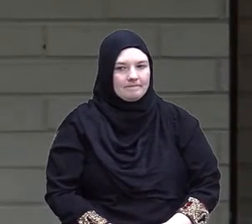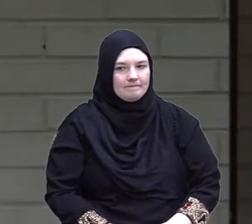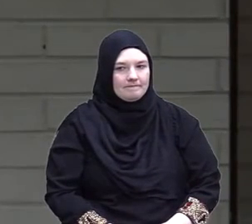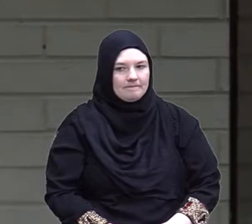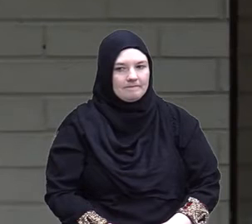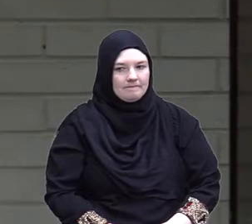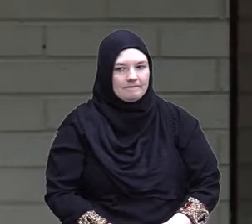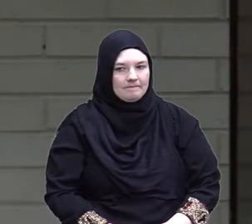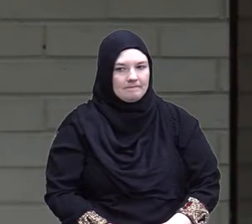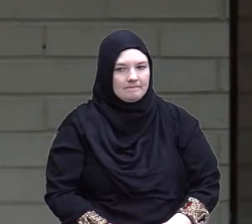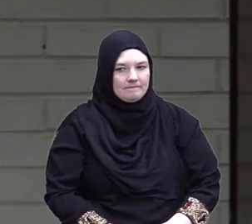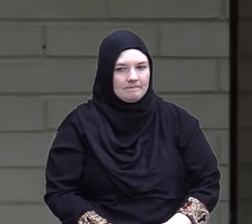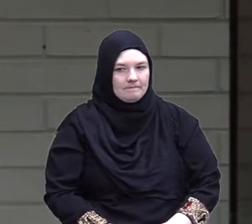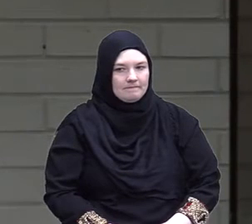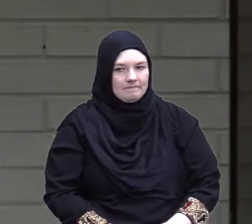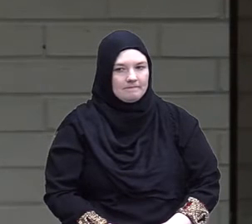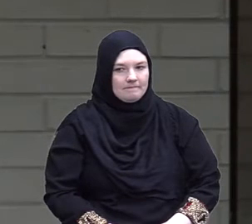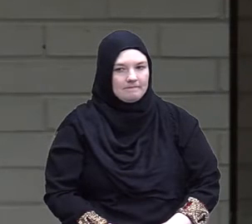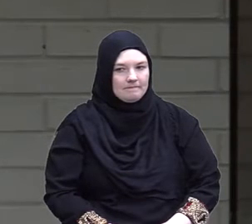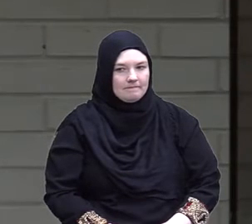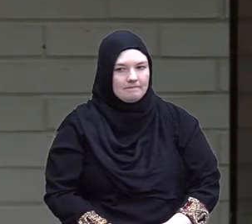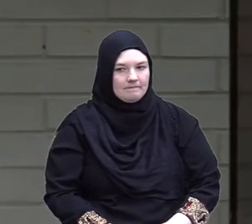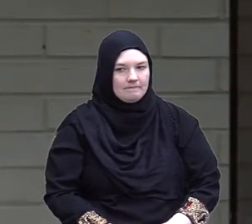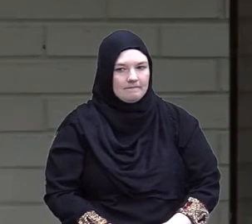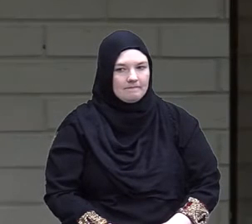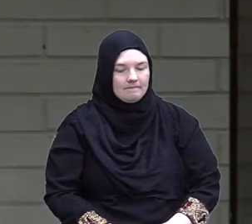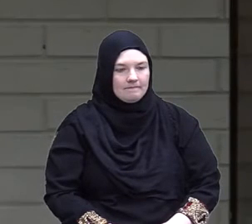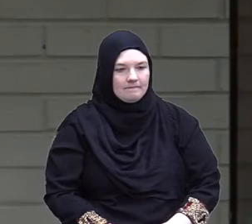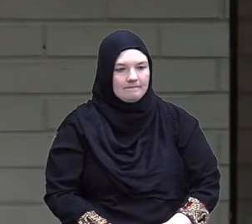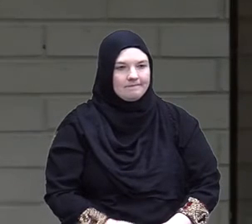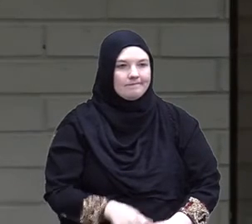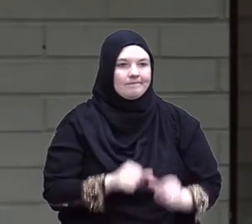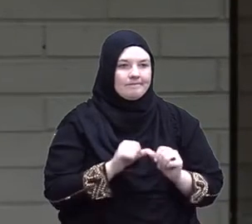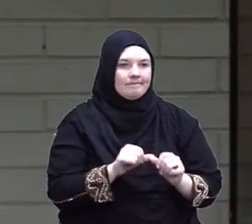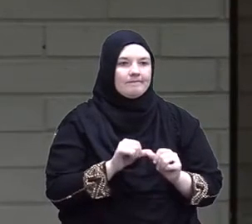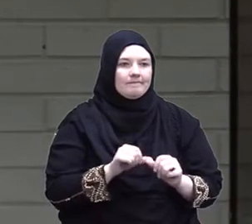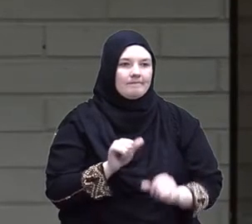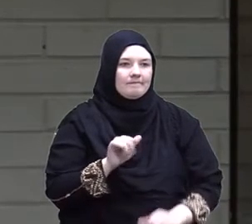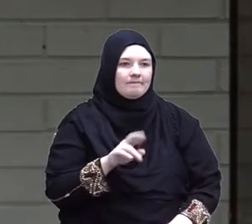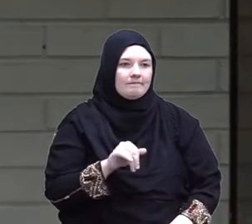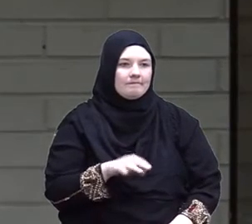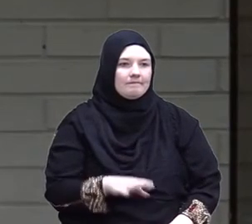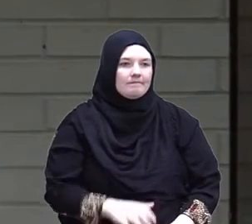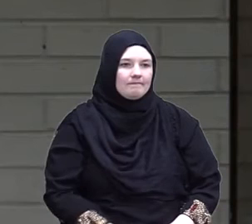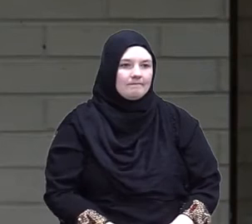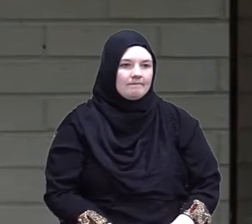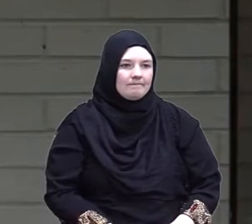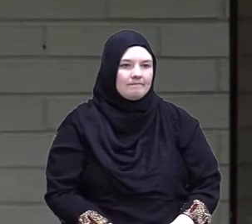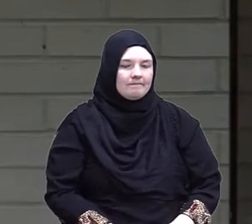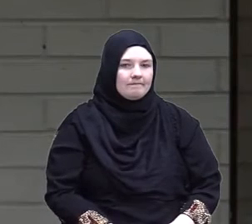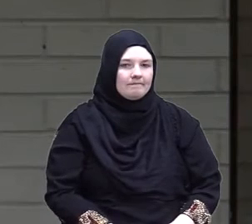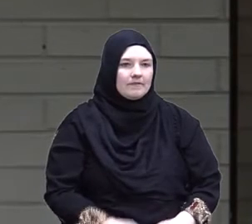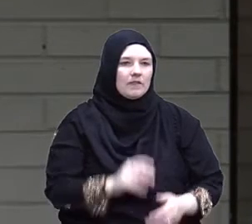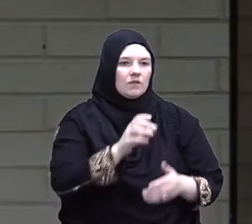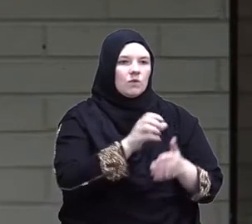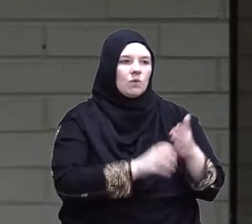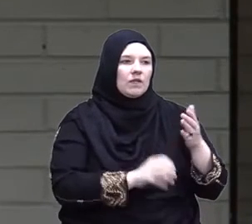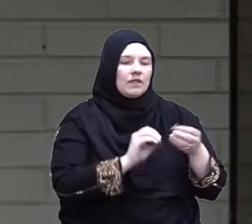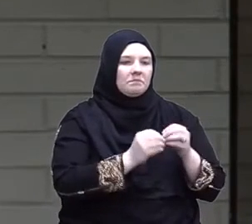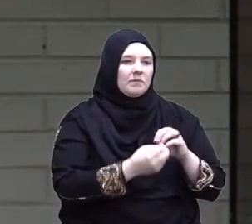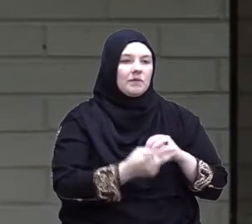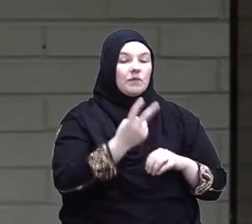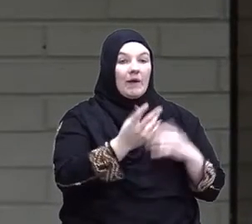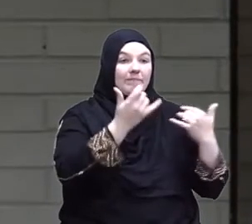أَعْلَمُ غَيْبَ السَّمَاوَاتِ وَالْأَرْضِ وَأَعْلَمُ مَا تُبْدُونَ وَمَا كُنْتُمْ تَكْتُمُونَ. Now that